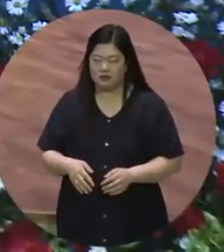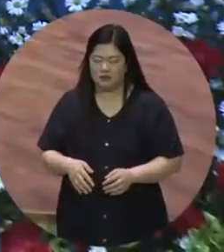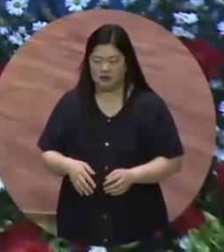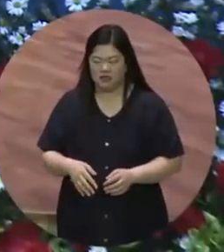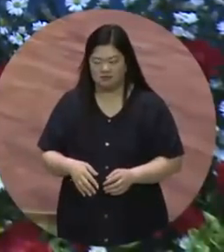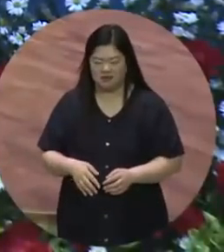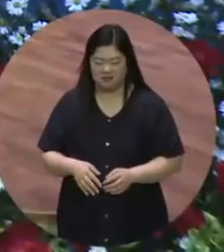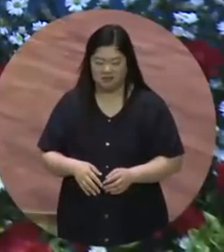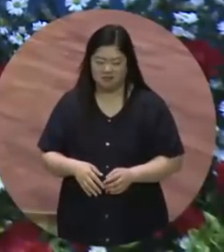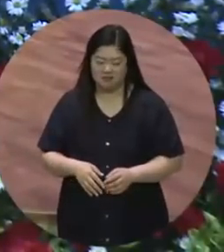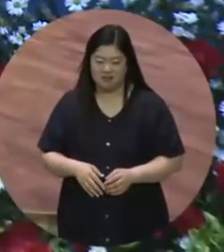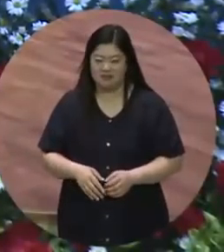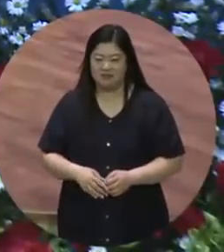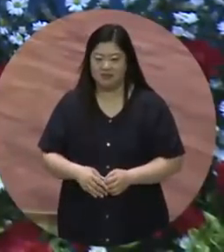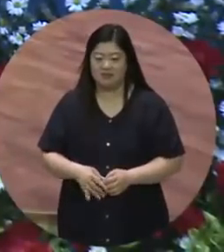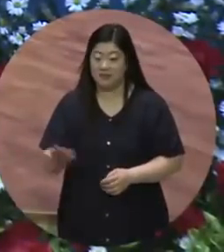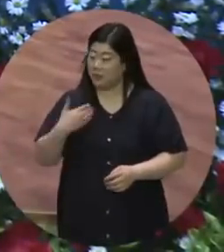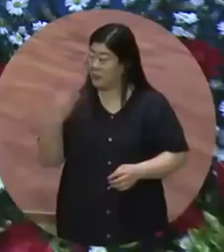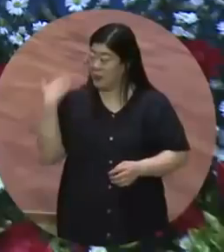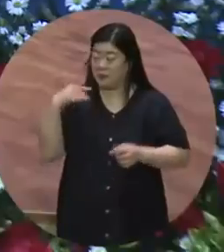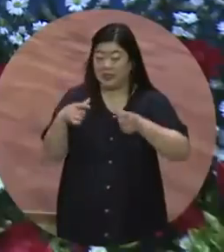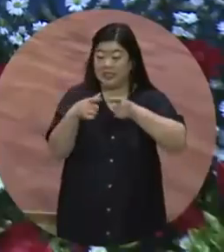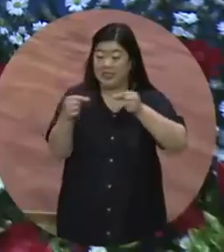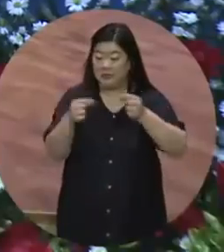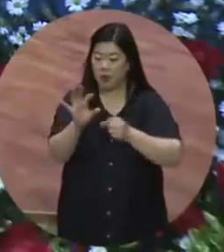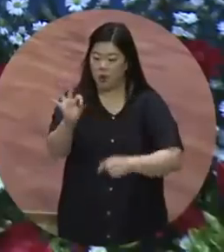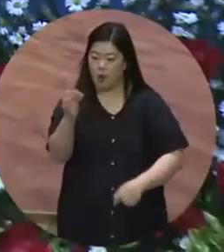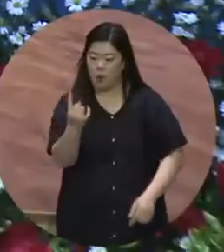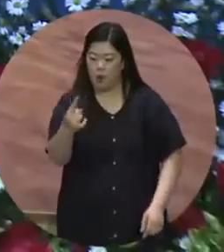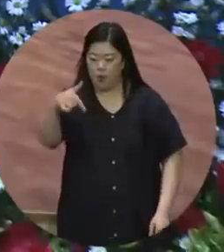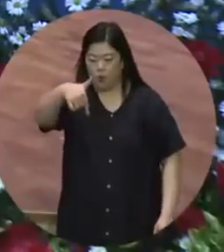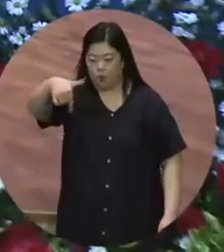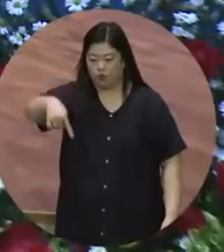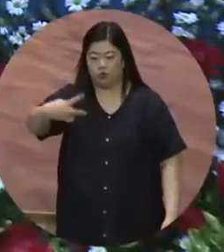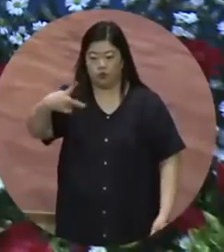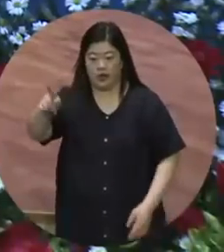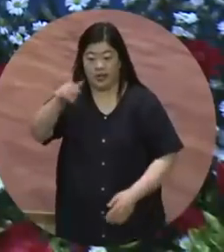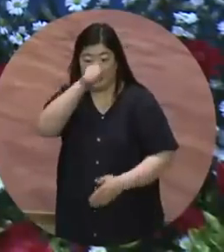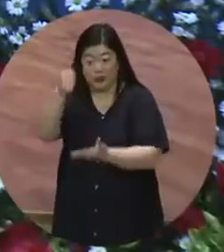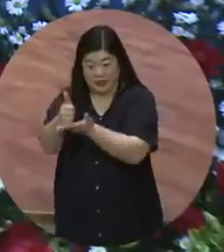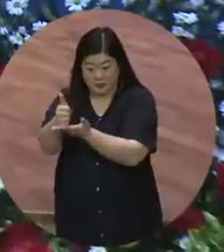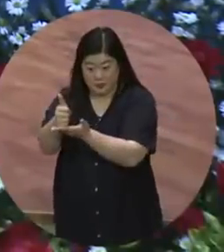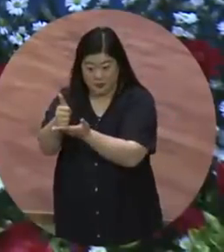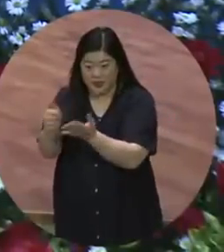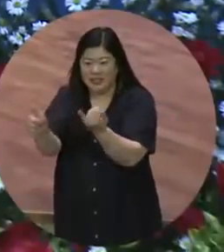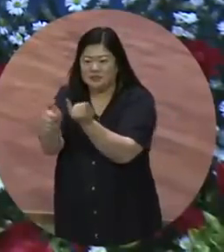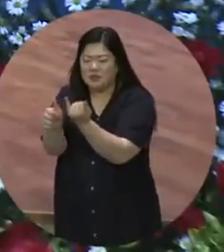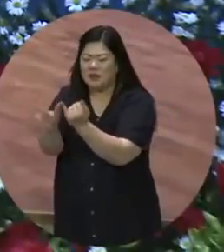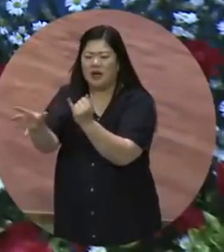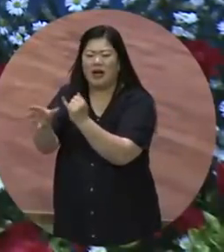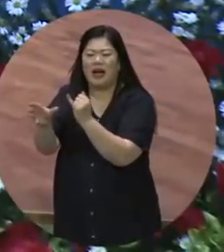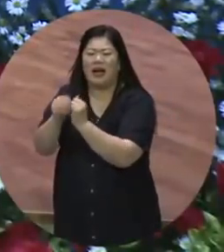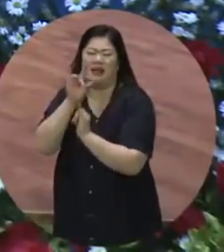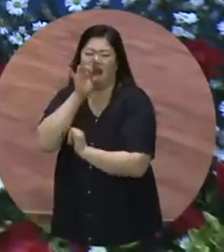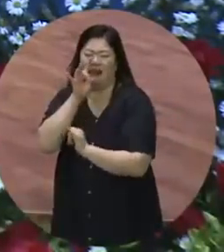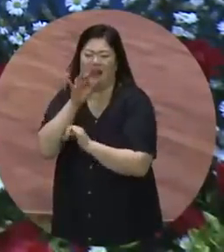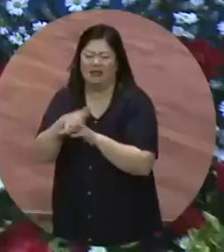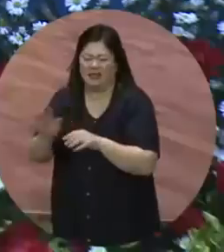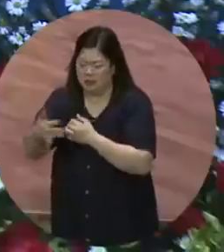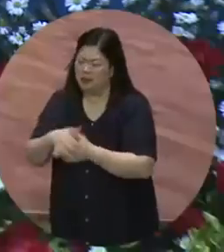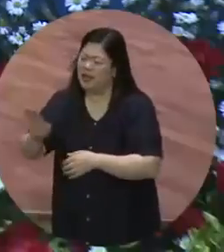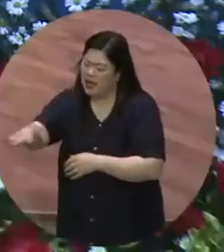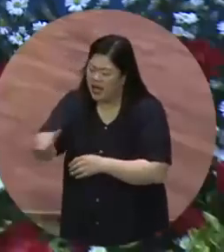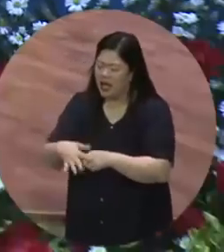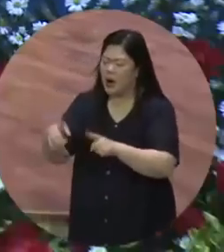내가 그 일본에 그, 저, 오코다 장로 그, 저, 아이 없을 때, 내 기도해 줄 때, 집에서 그러댕기라 교회. 아니 뭐